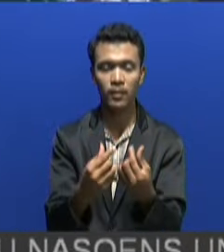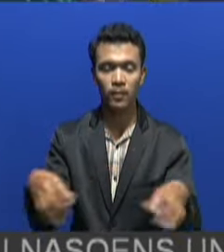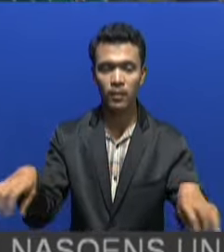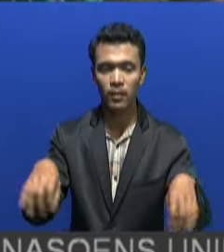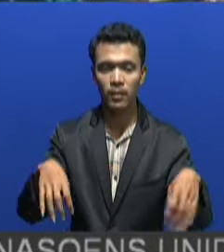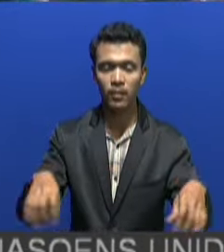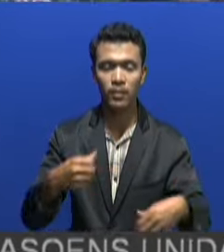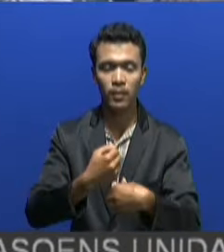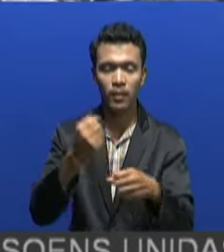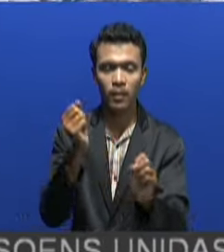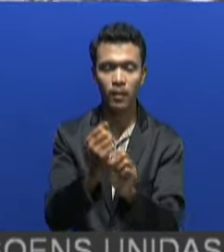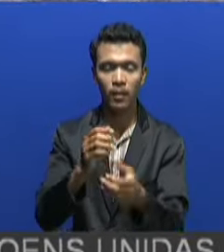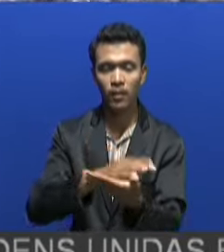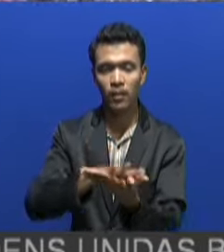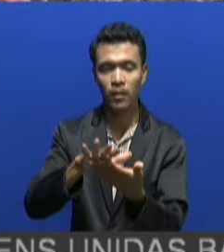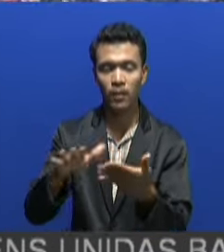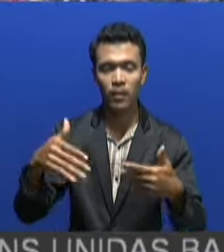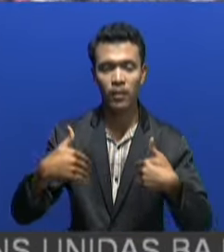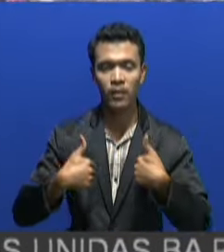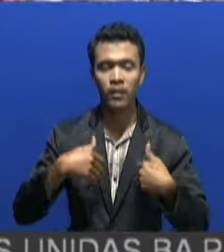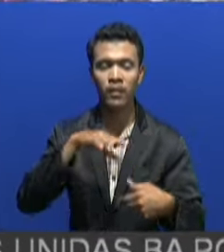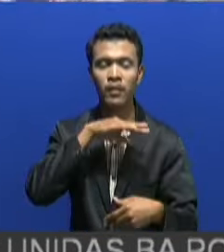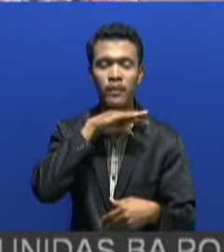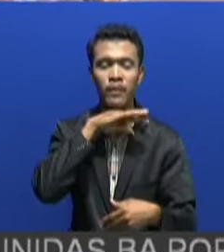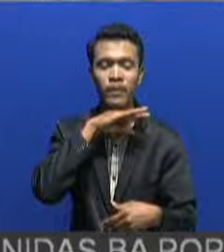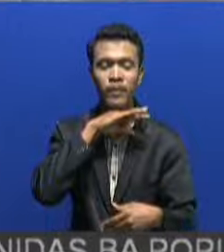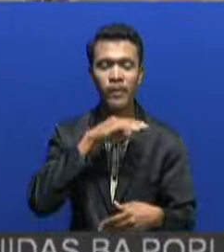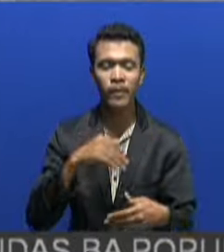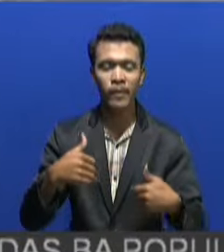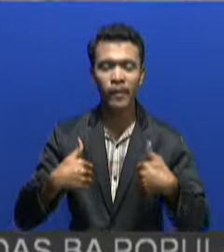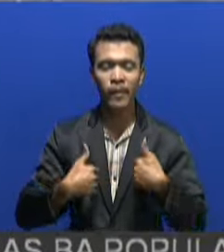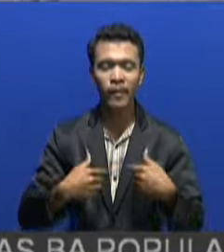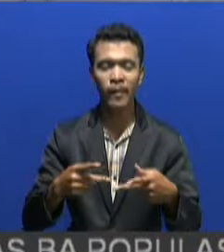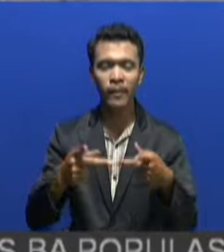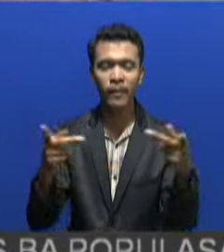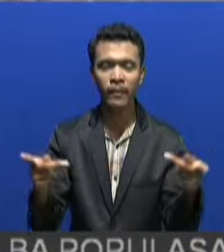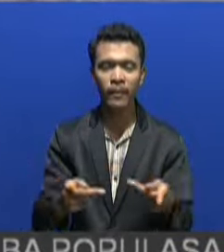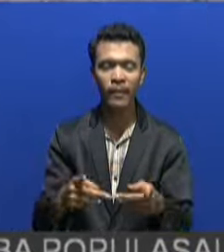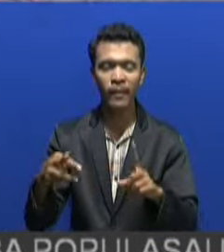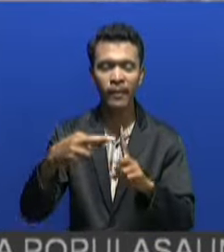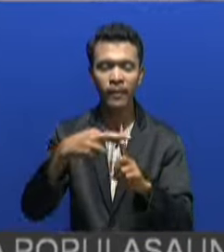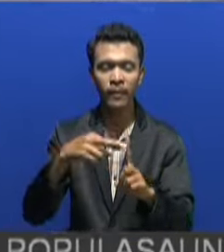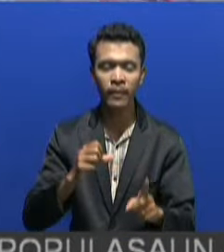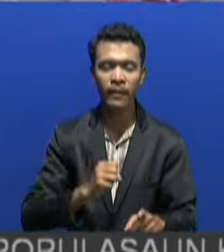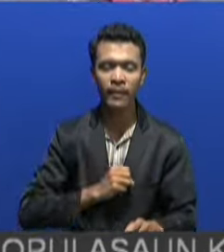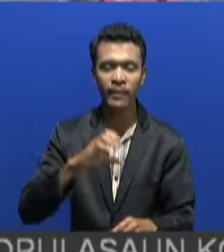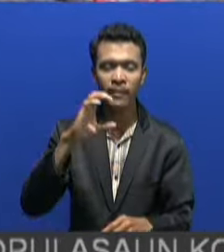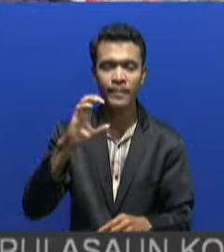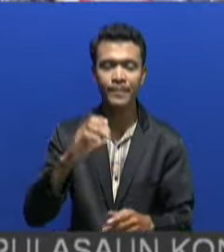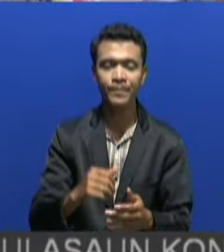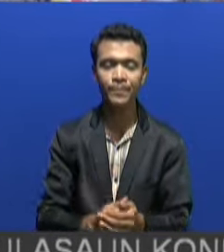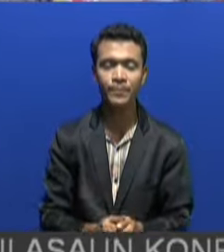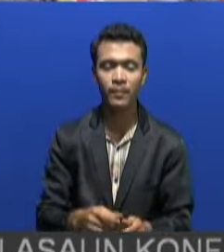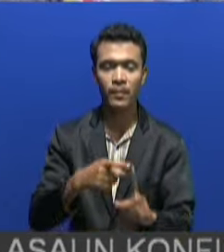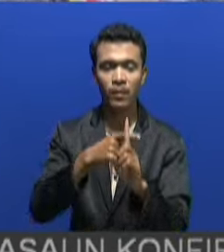bemaka halo limpeza ba iha lisu sir bemaka iha are dore Santa Cruz nian anesan ohen husi